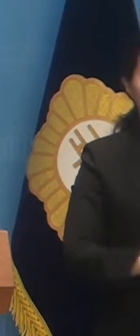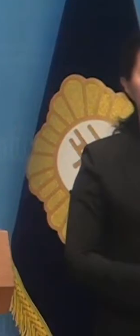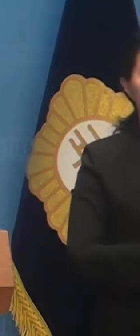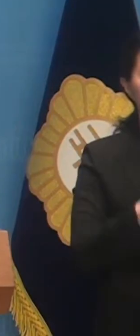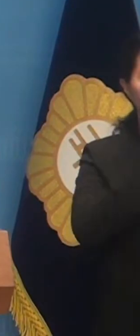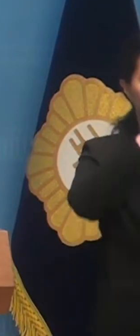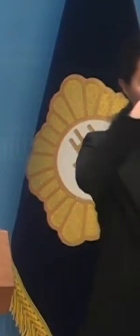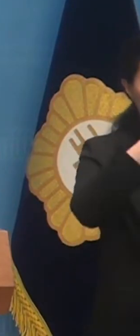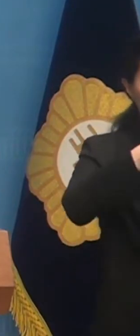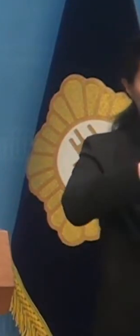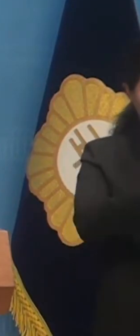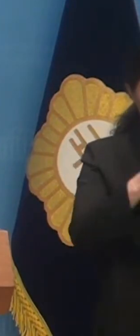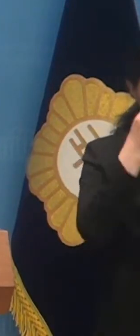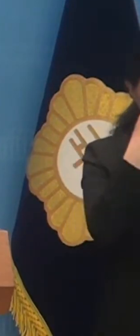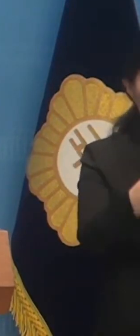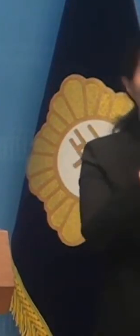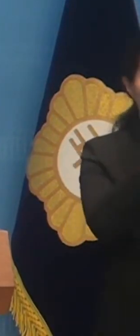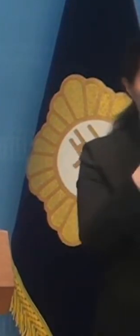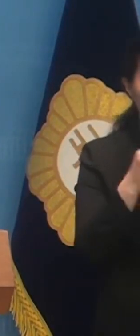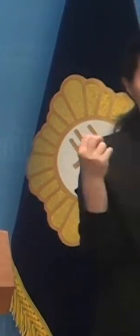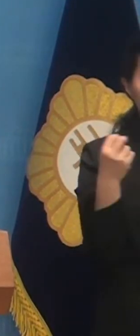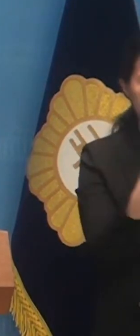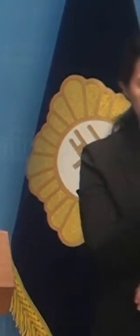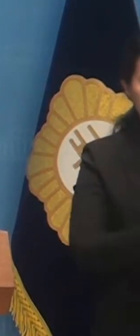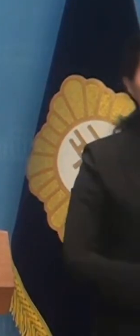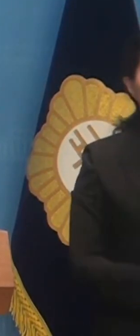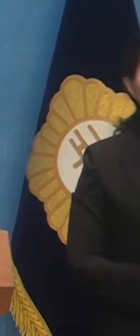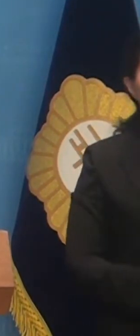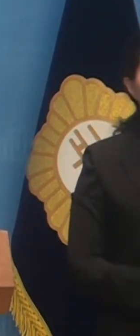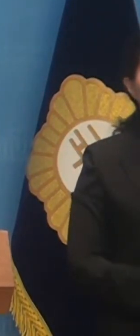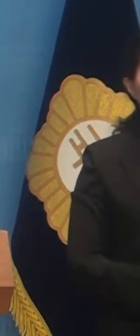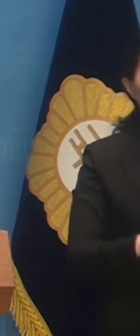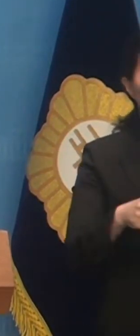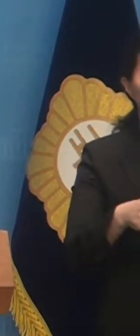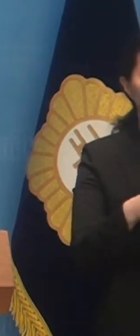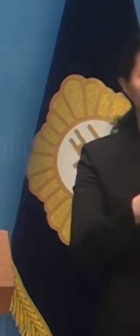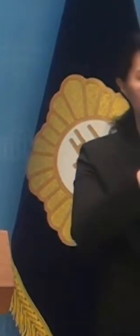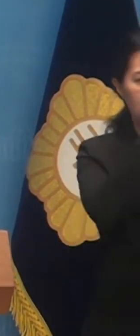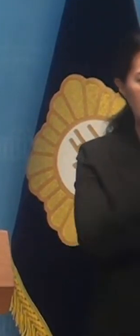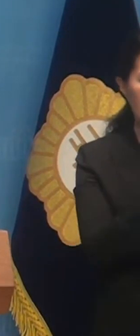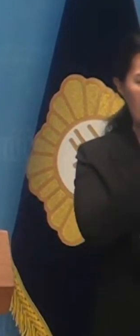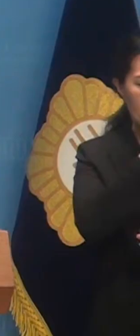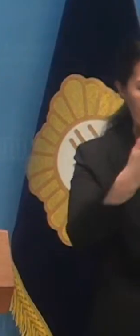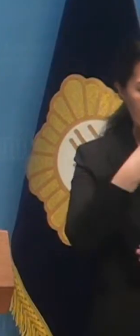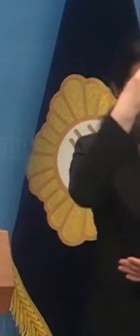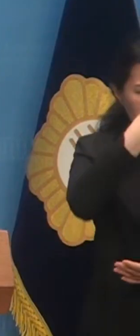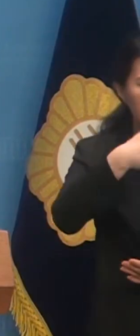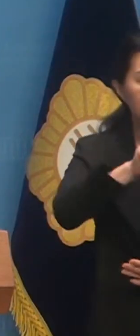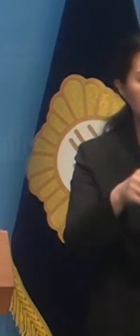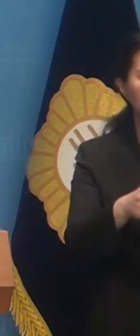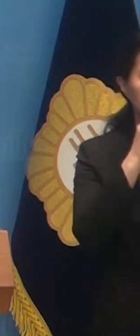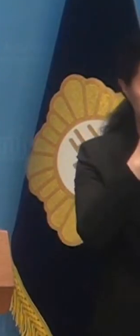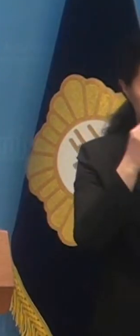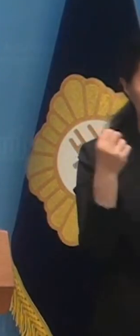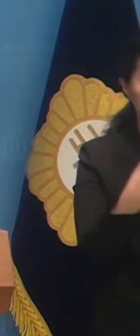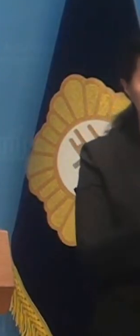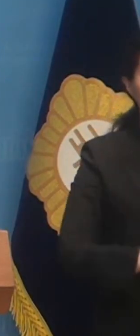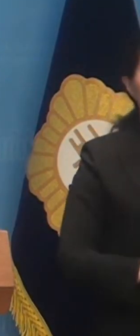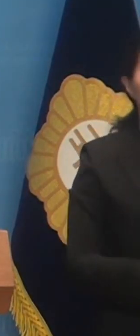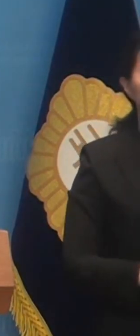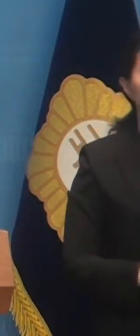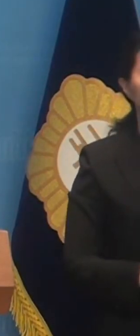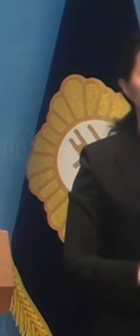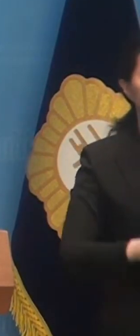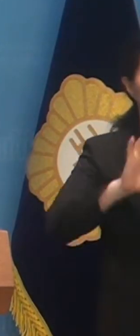발의한 공소청 신설 법안, 그리고 민형대 의원이 대표 발의하는 중대범죄수사청 신설 법안, 그리고 장경태 의원이 대표